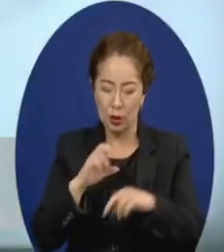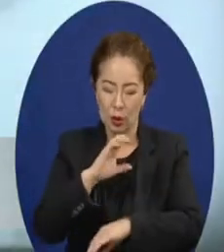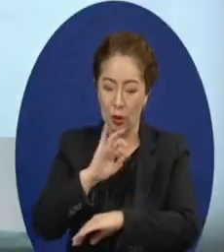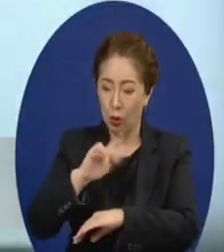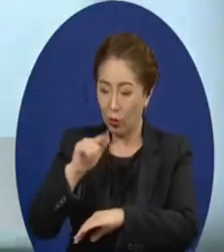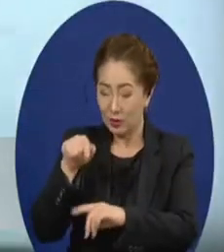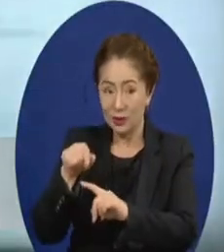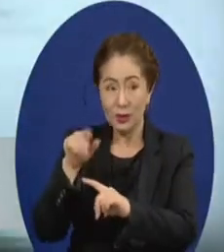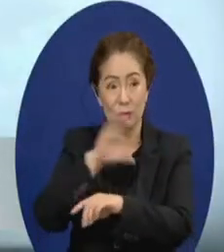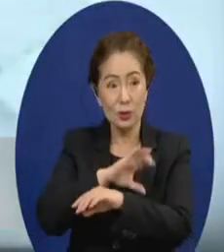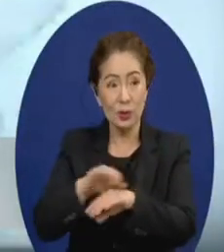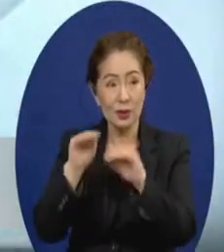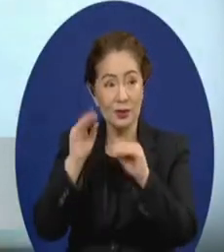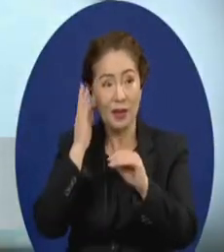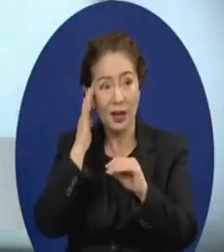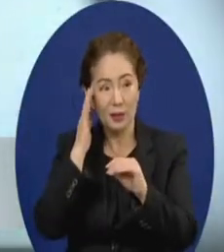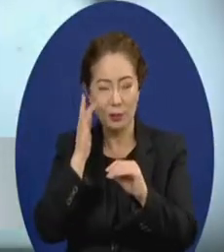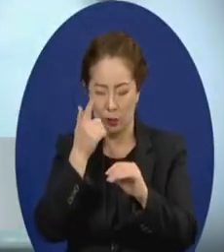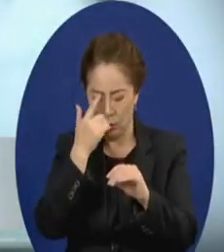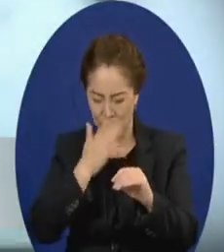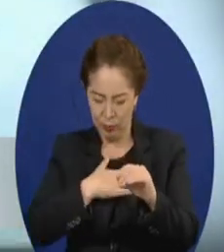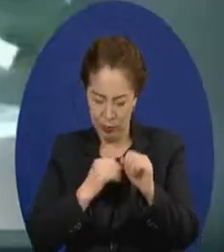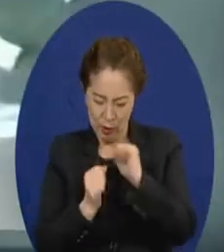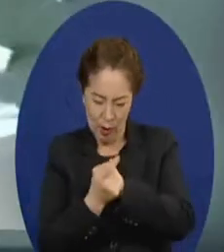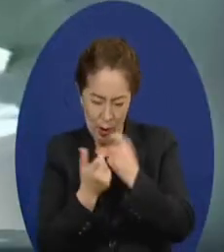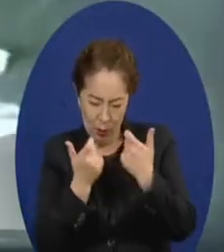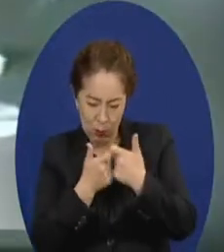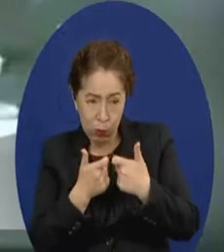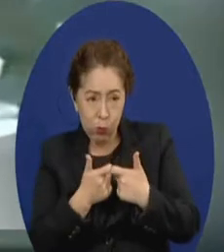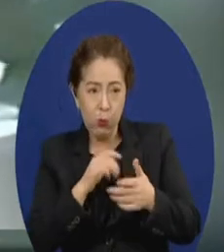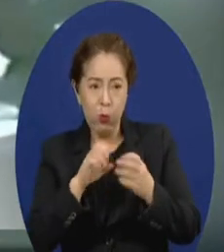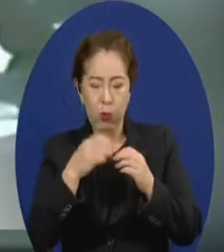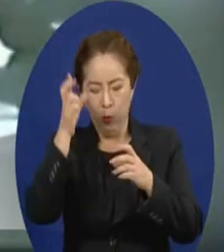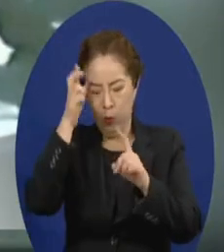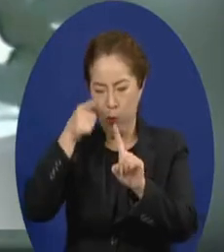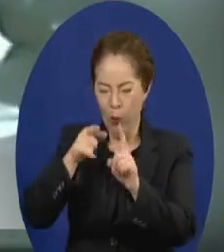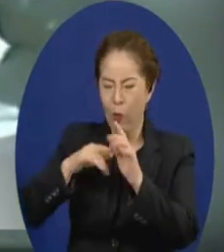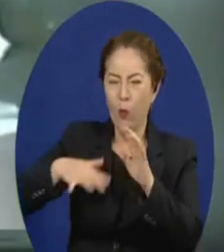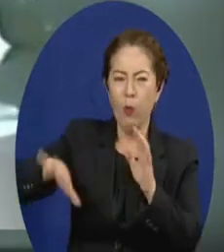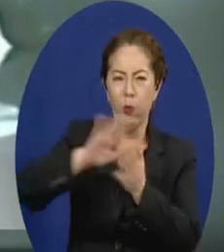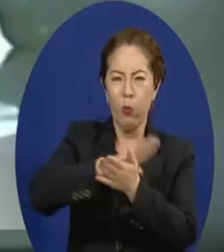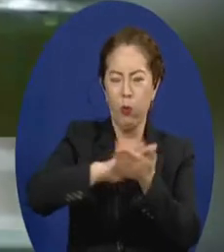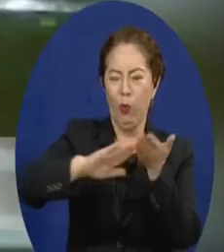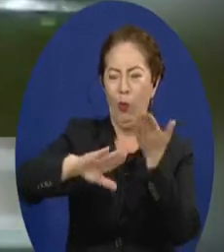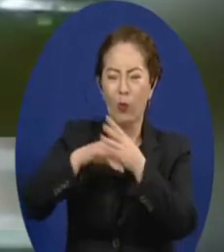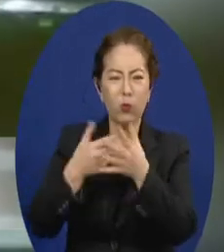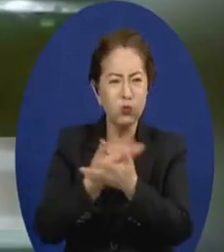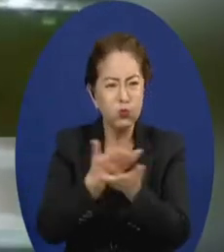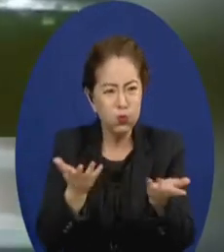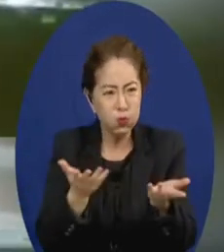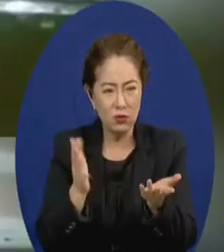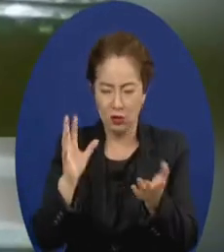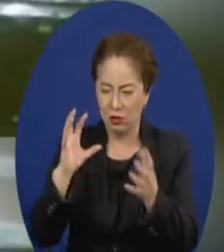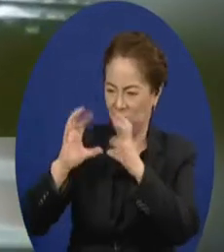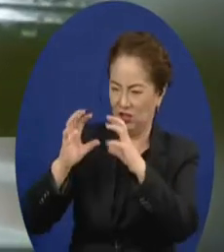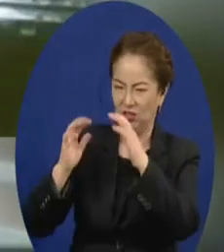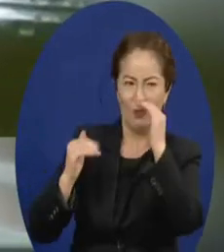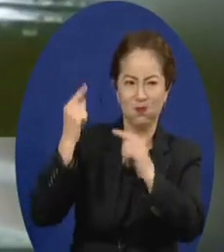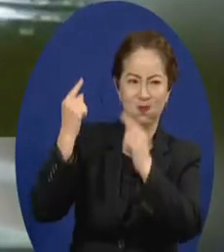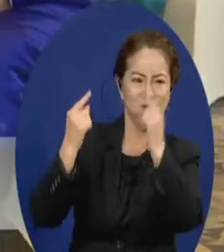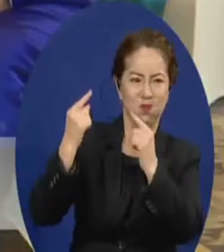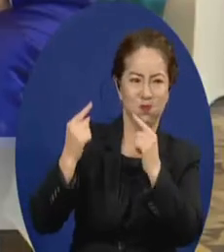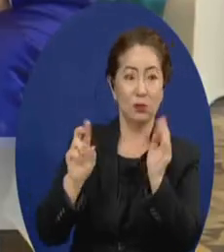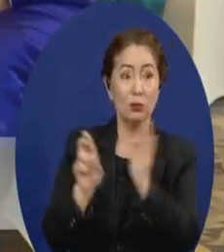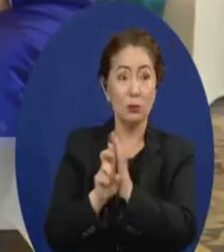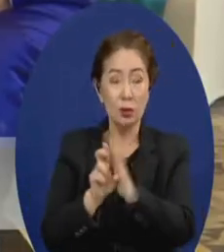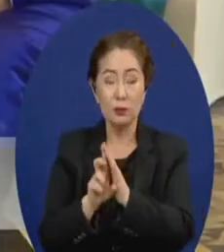сургалтын арга зүйг Монголынхаа онцлогч тохируулан нэвтрүүлж, боловсролын салбартаа шинжилэл хийж, орчин үеийн дэлхийн тахинтаа өрсөлдөх